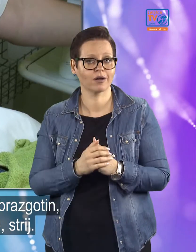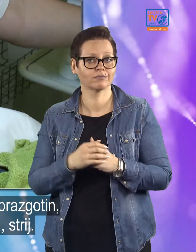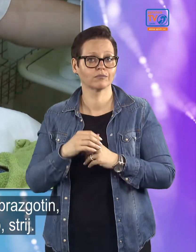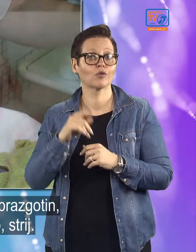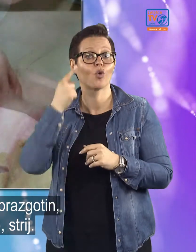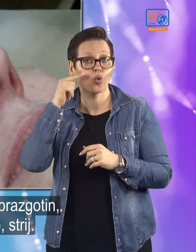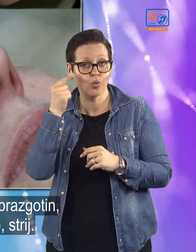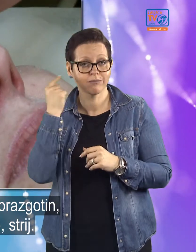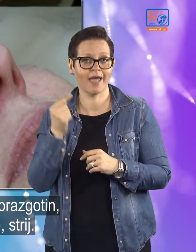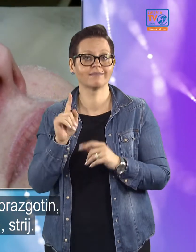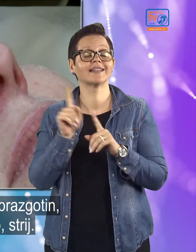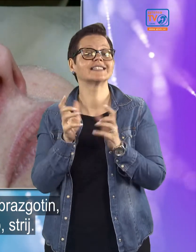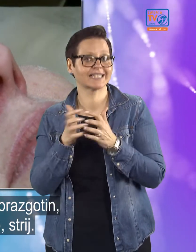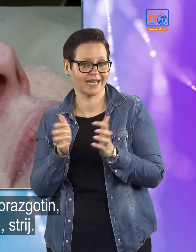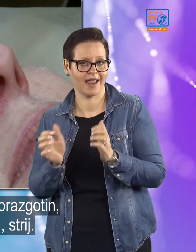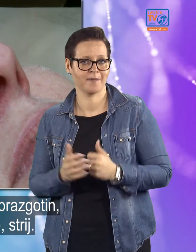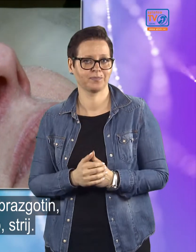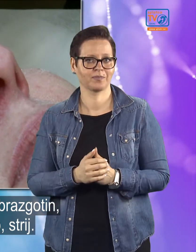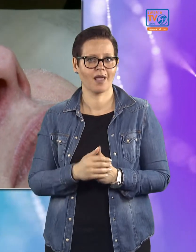stri.